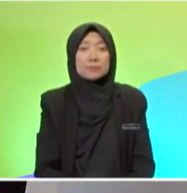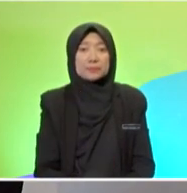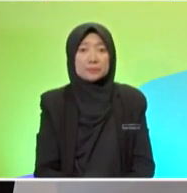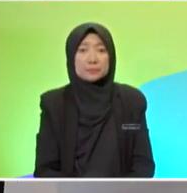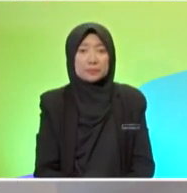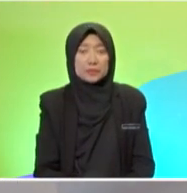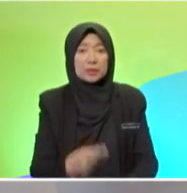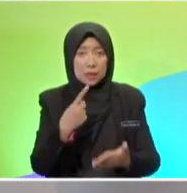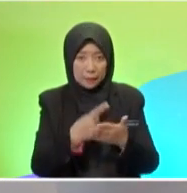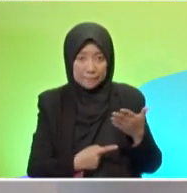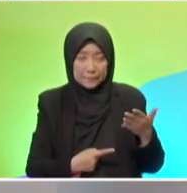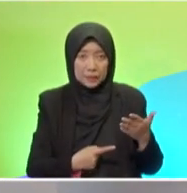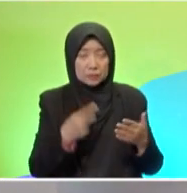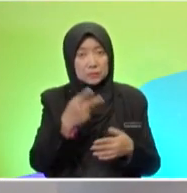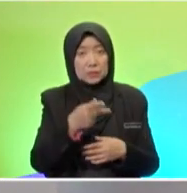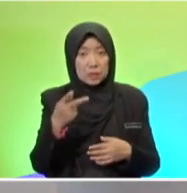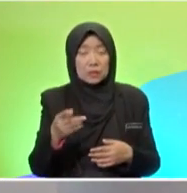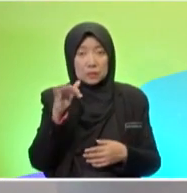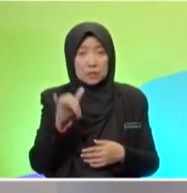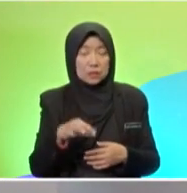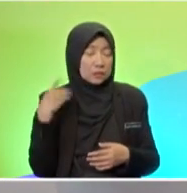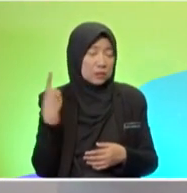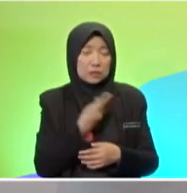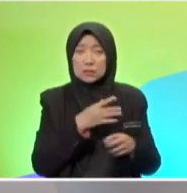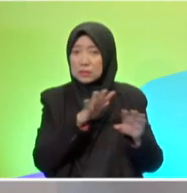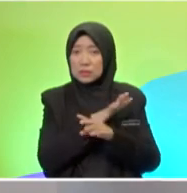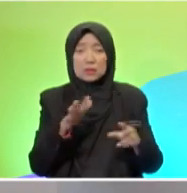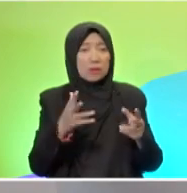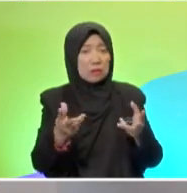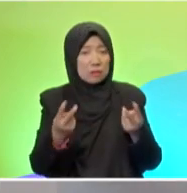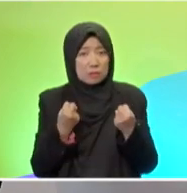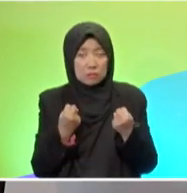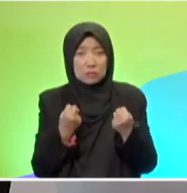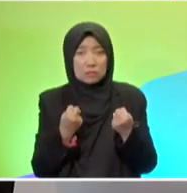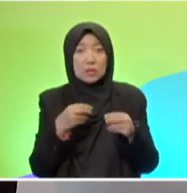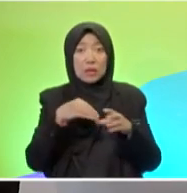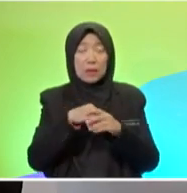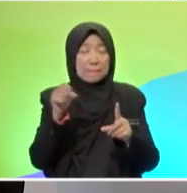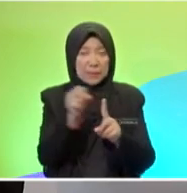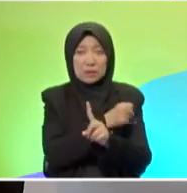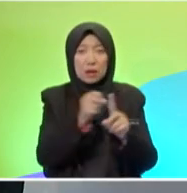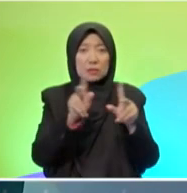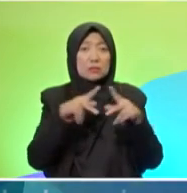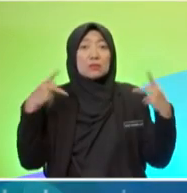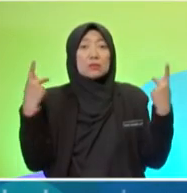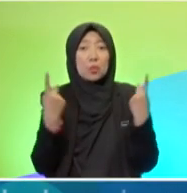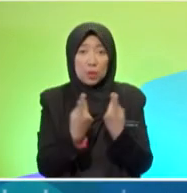apa benda yang kita tanam yang kita tak nak dan katakan tidak dalam kendaraan keluarga ini dia